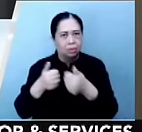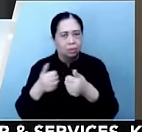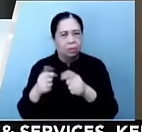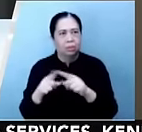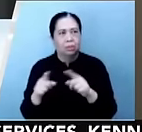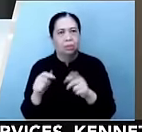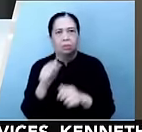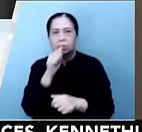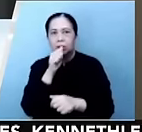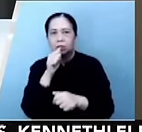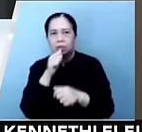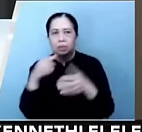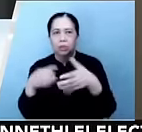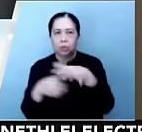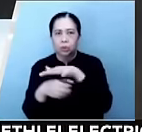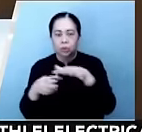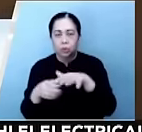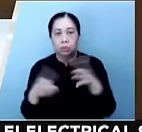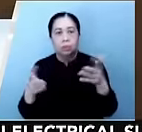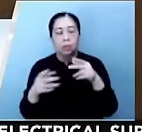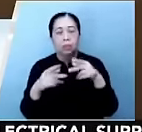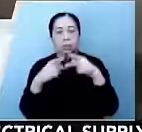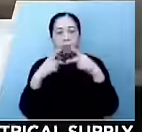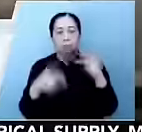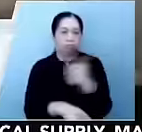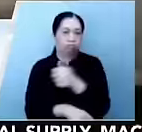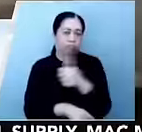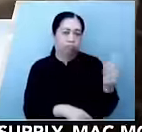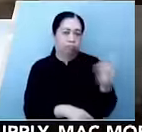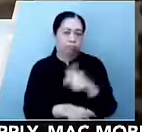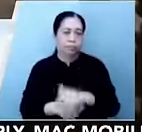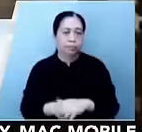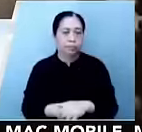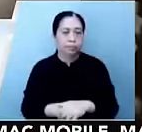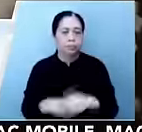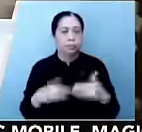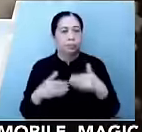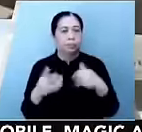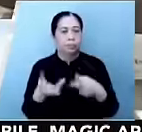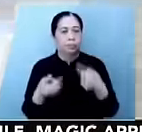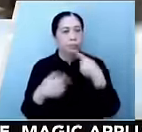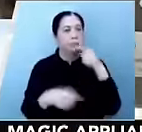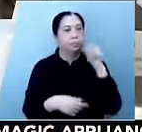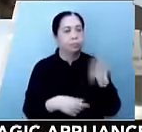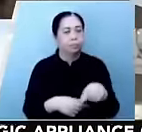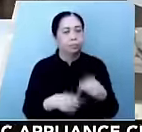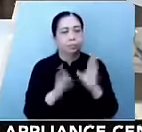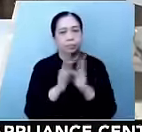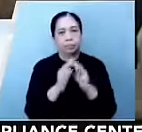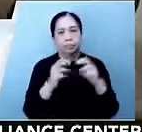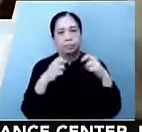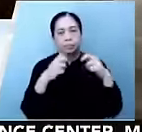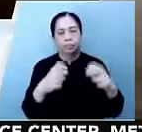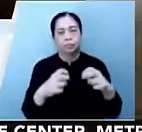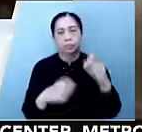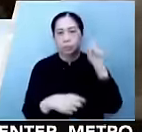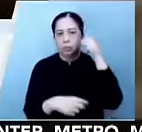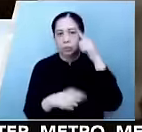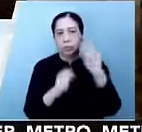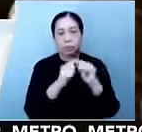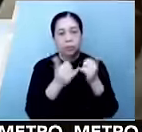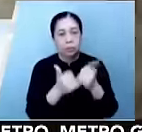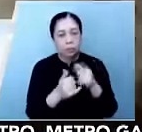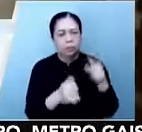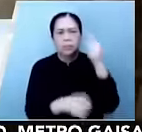sektor sa pampublikong transportasyon. Bago nito ay inatasan ng Pangulo sa isang cabinet meeting ang mga ahensya ng gobyerno na mag-isip ng